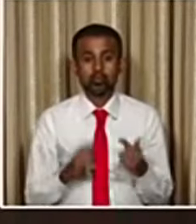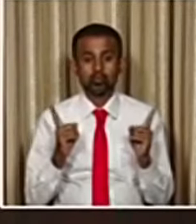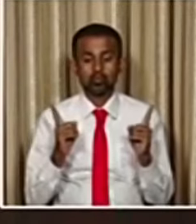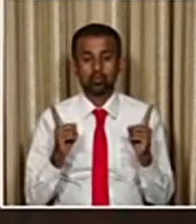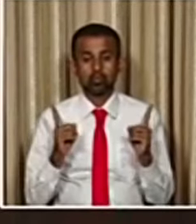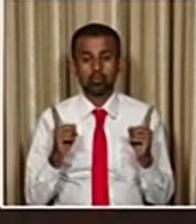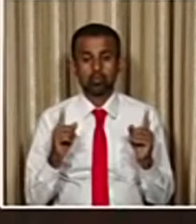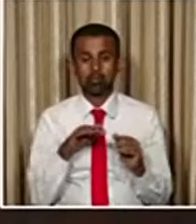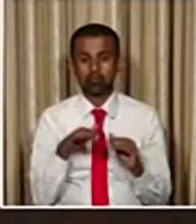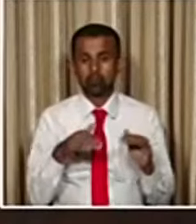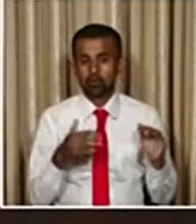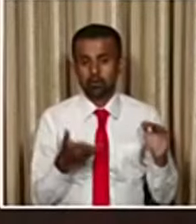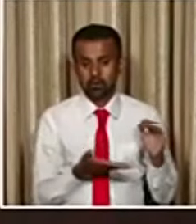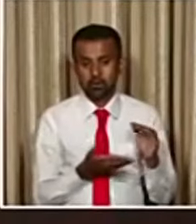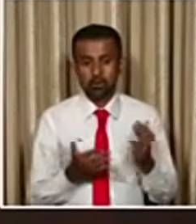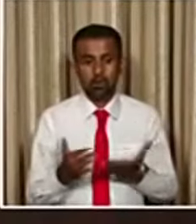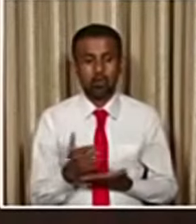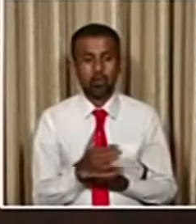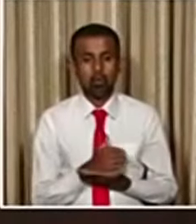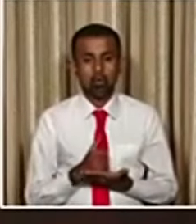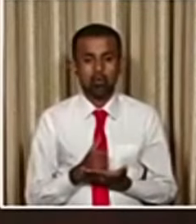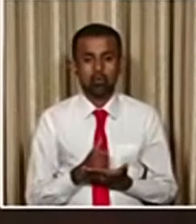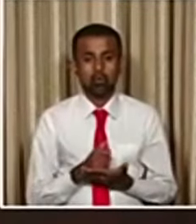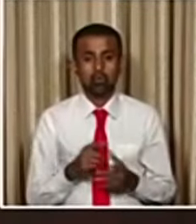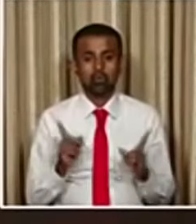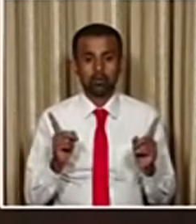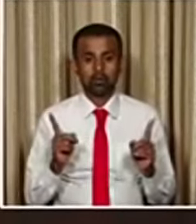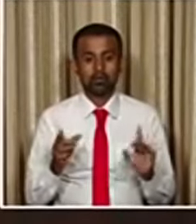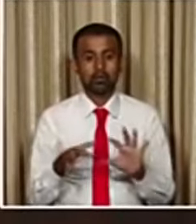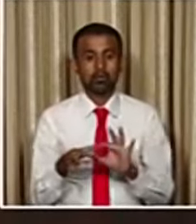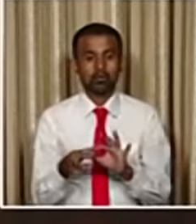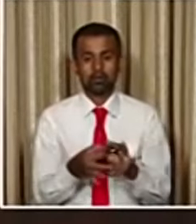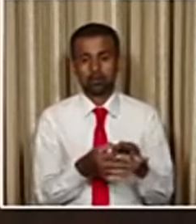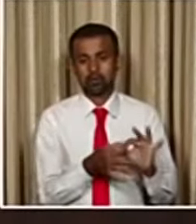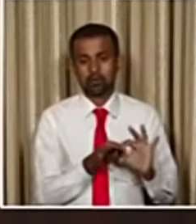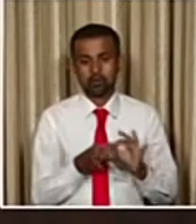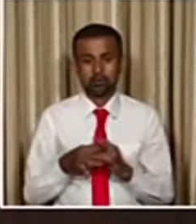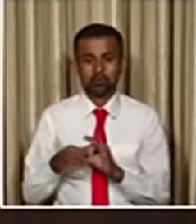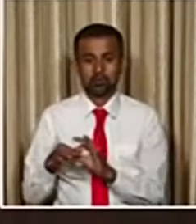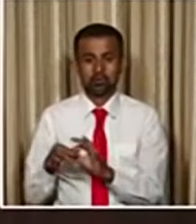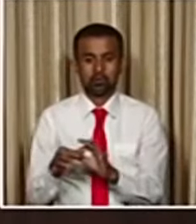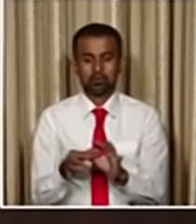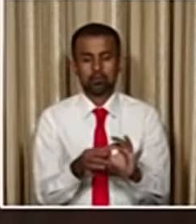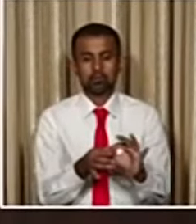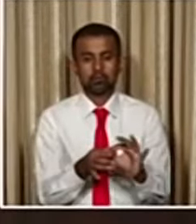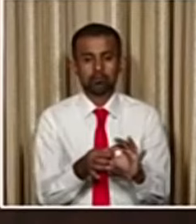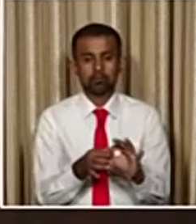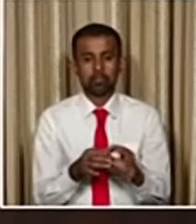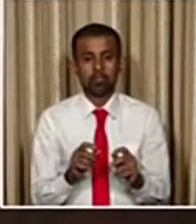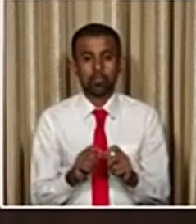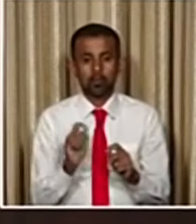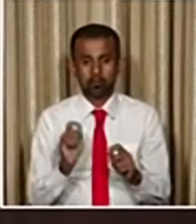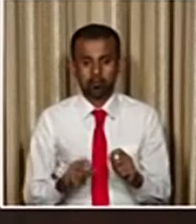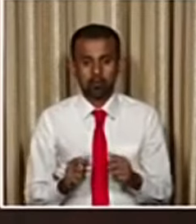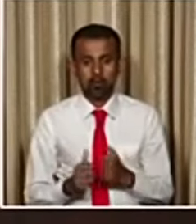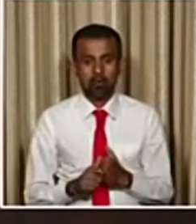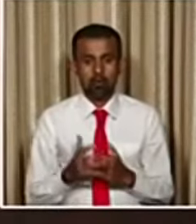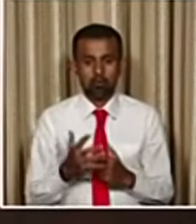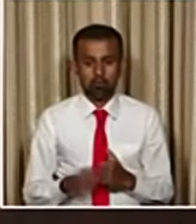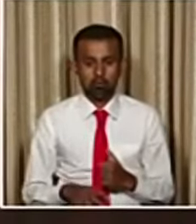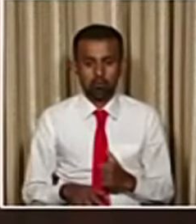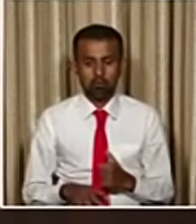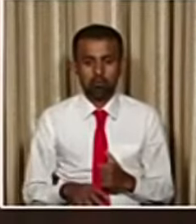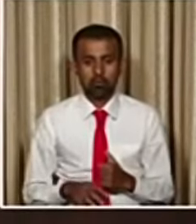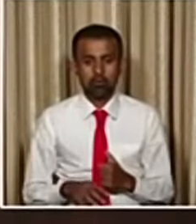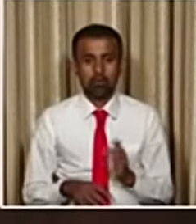යටතේකරු කතානායකතුමා මේ සියලුම ස්ටේඩියම්ස් එක එකට අරගෙන ඒකේ වෙනම පාලක මණ්ඩලයක් හදලා